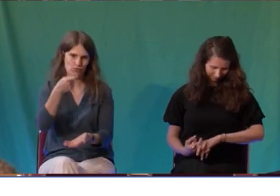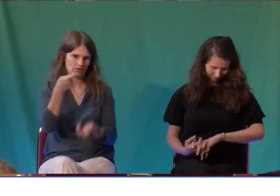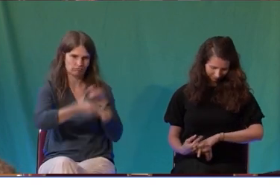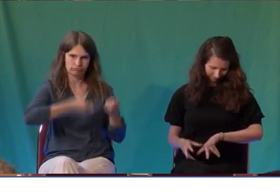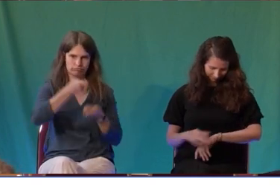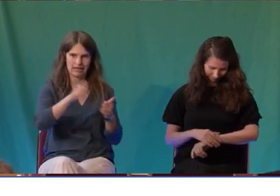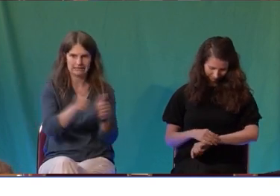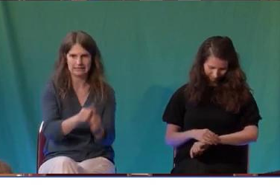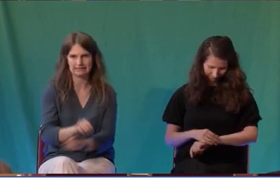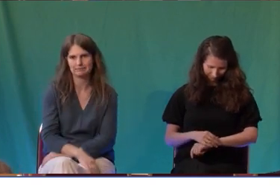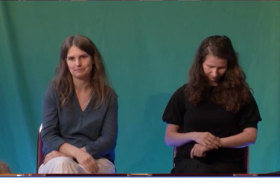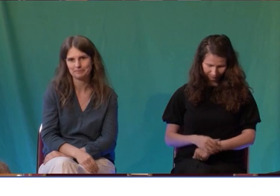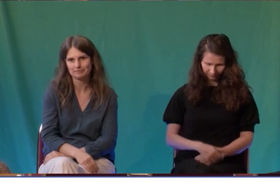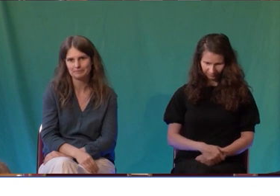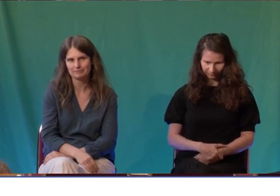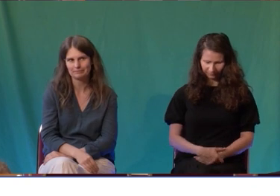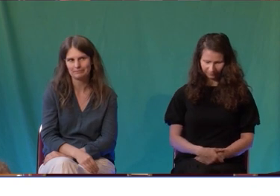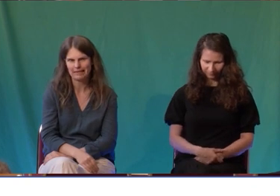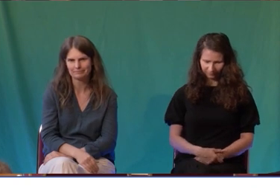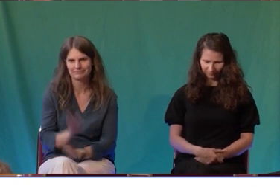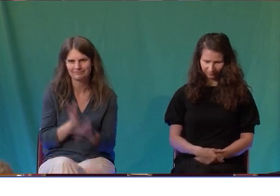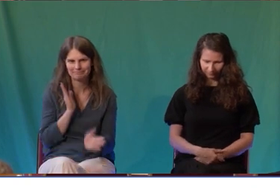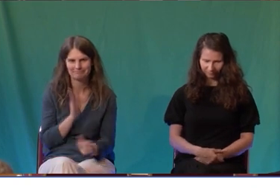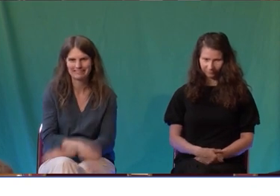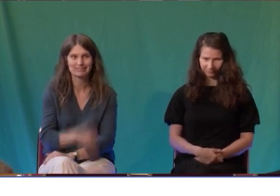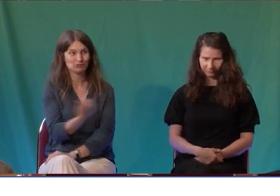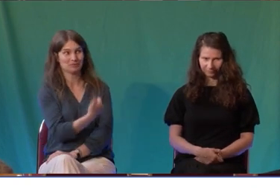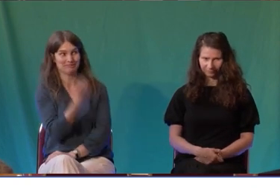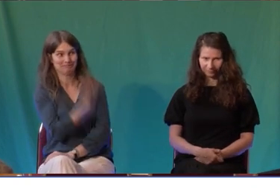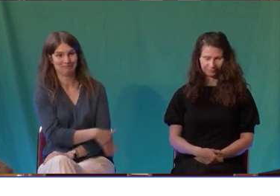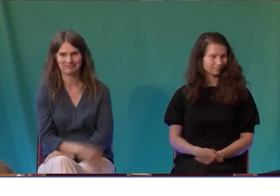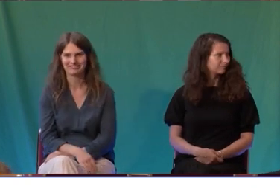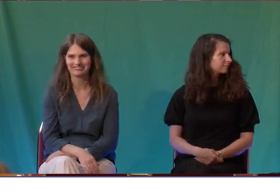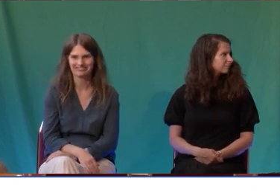Assistenten und Unterstützung danke schön